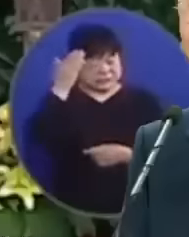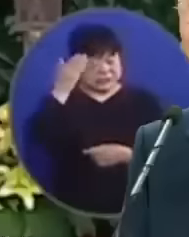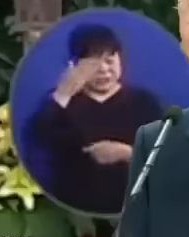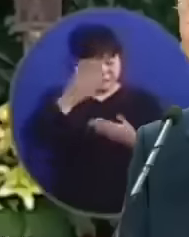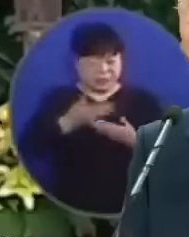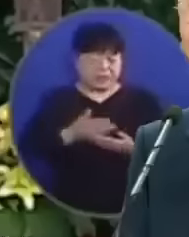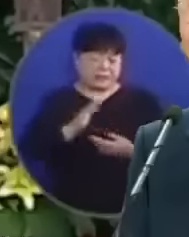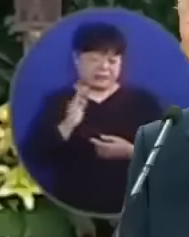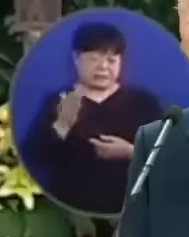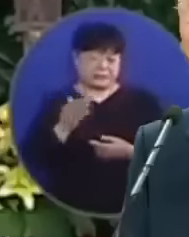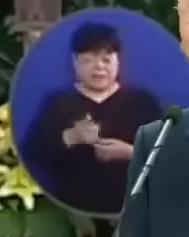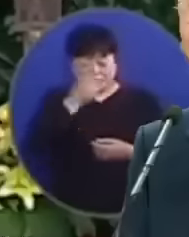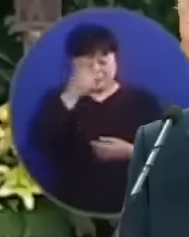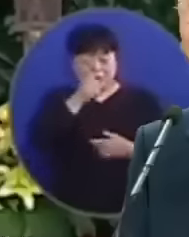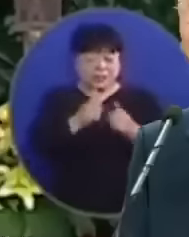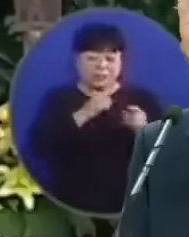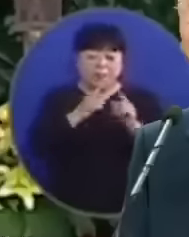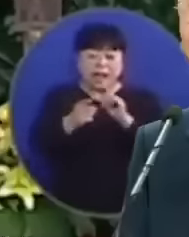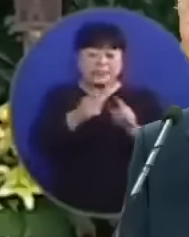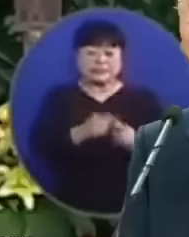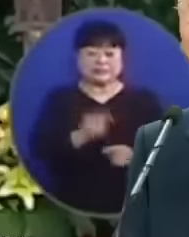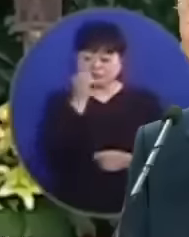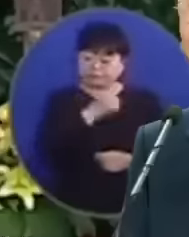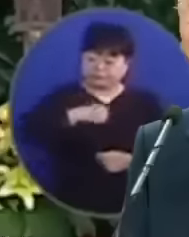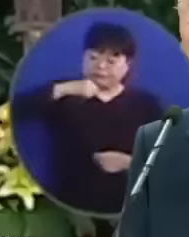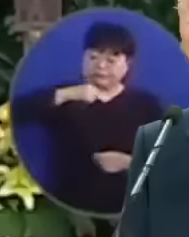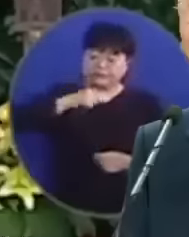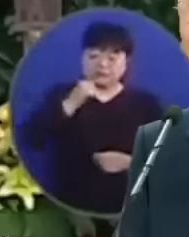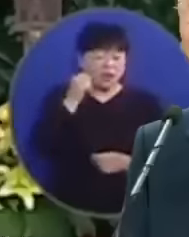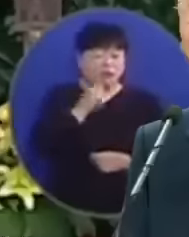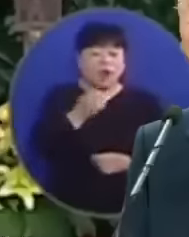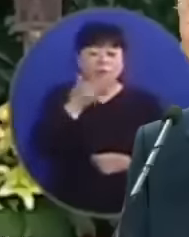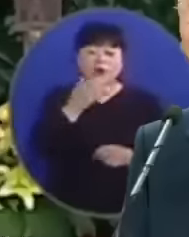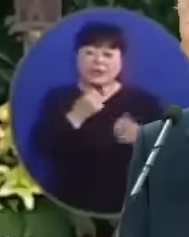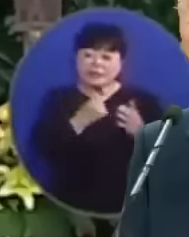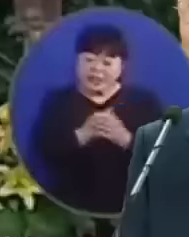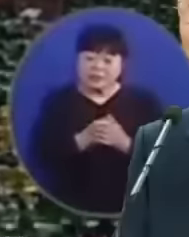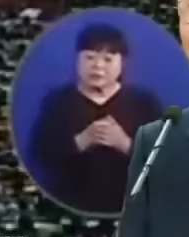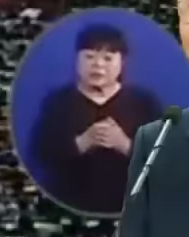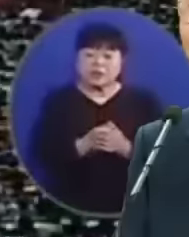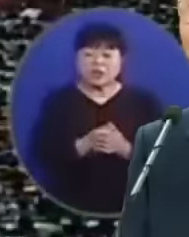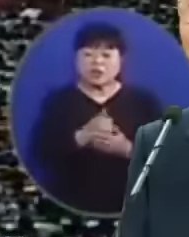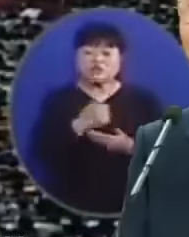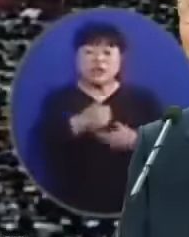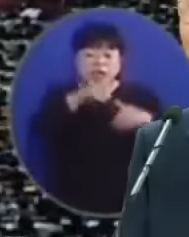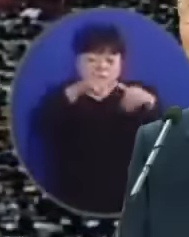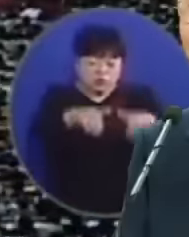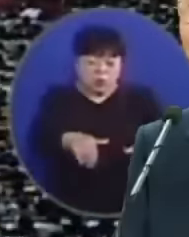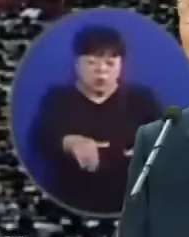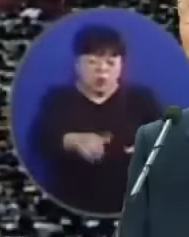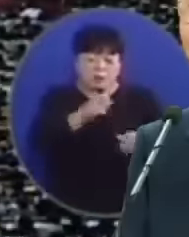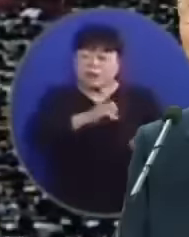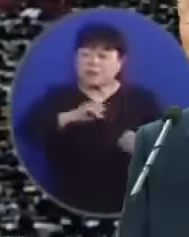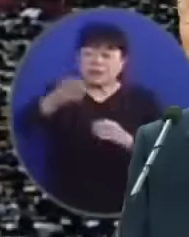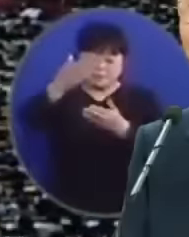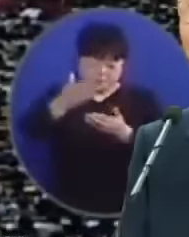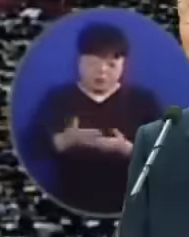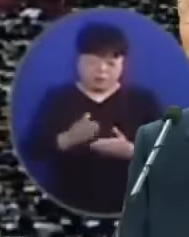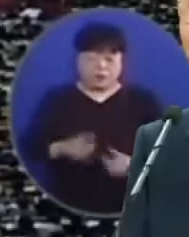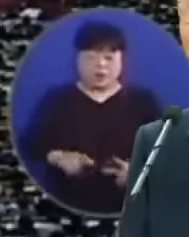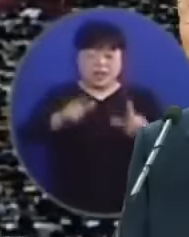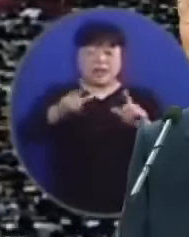것입니다. 아담과 하와는 하나님 말씀을 거역하고 선악과를 따먹음으로 죄의 종이 되어 하나님께 버림받고 오늘날